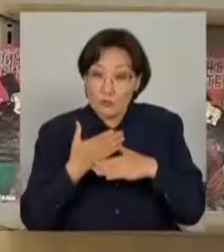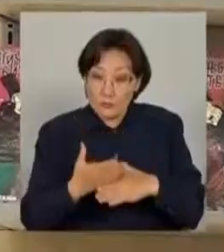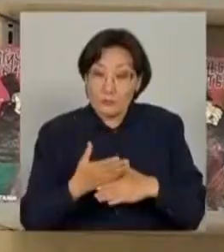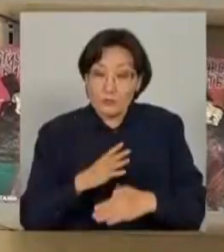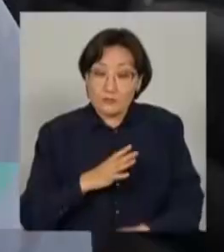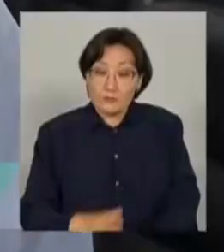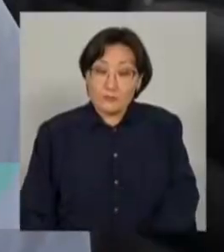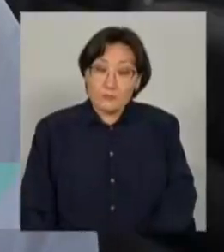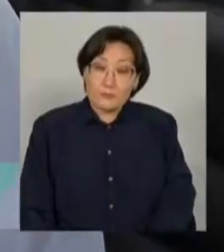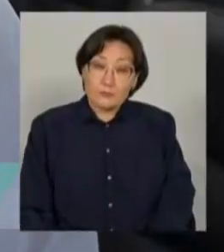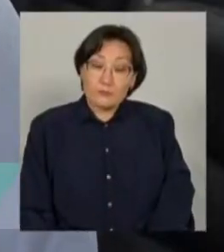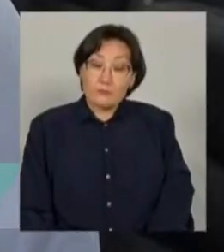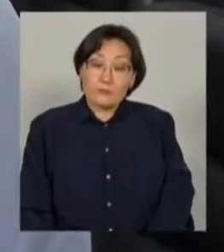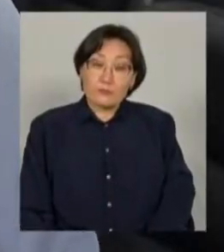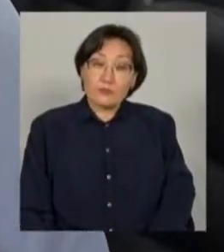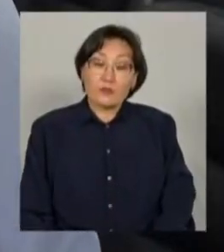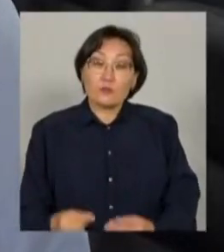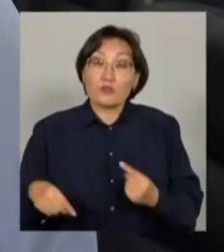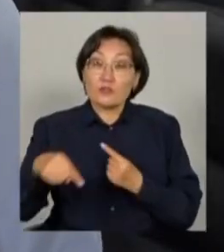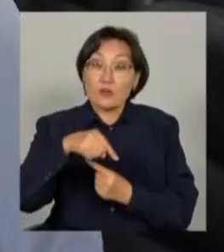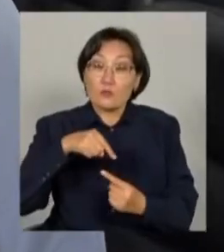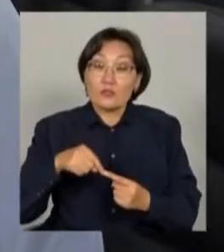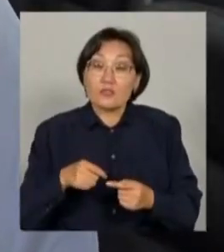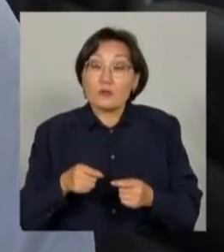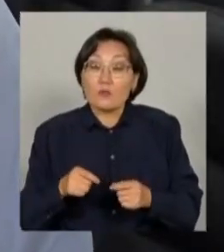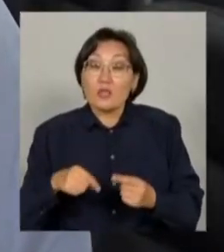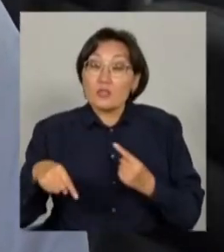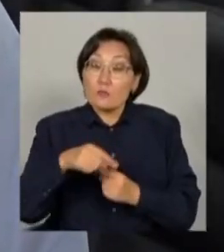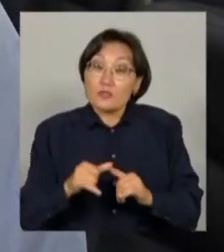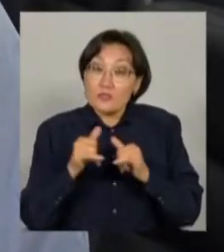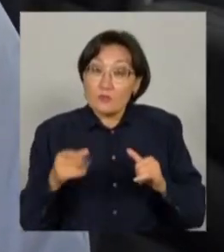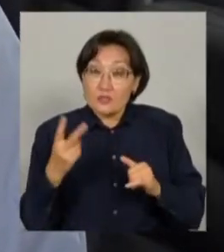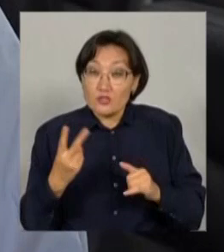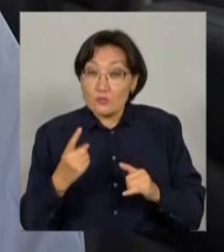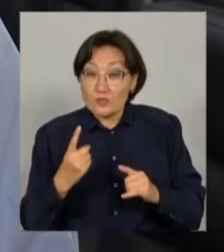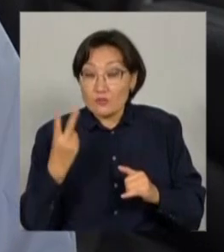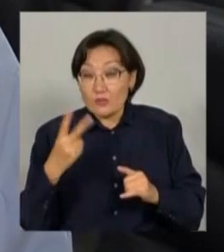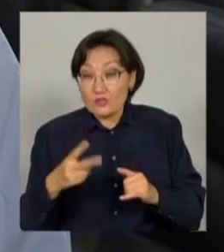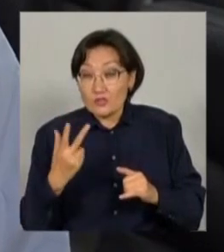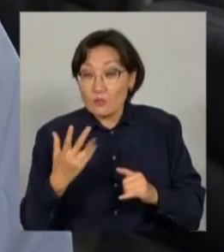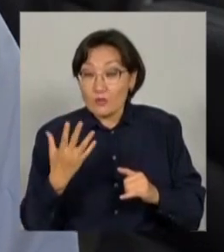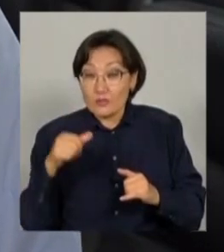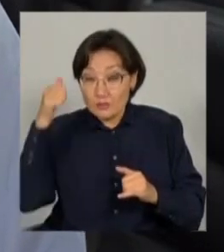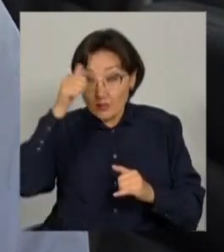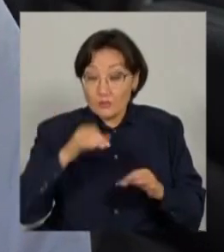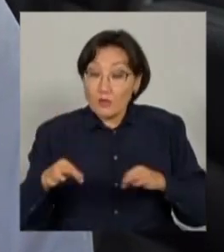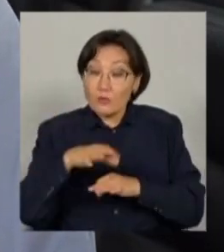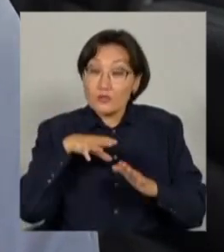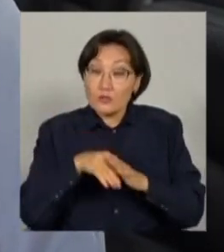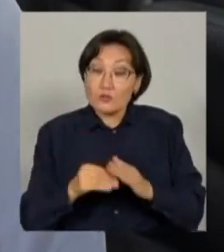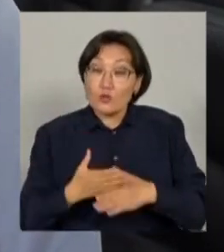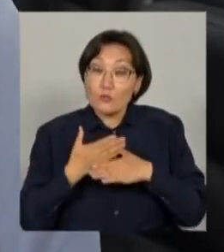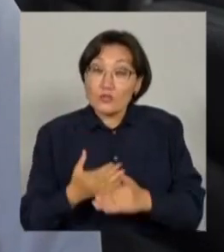болыпты. Основным проектом, который является... Бизнес өкілдеріне кәсіпкерлікті дамыту 2021-2025 ұлттық жобасы аясында